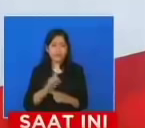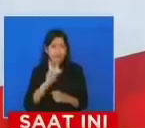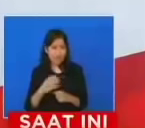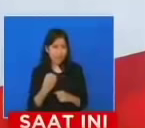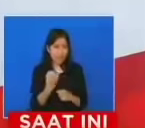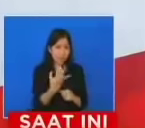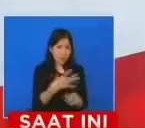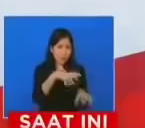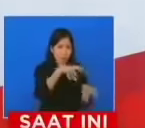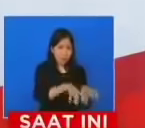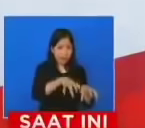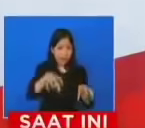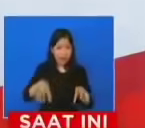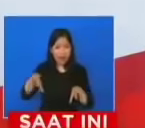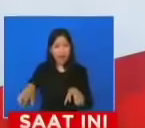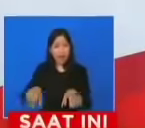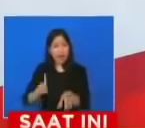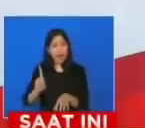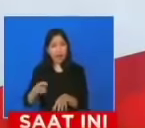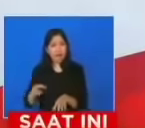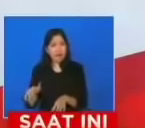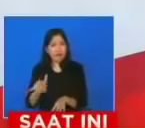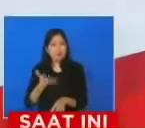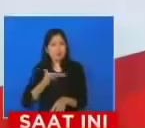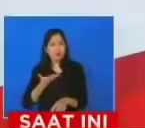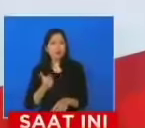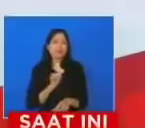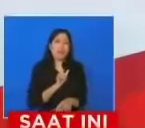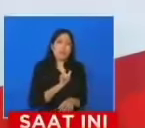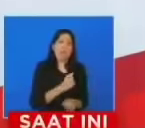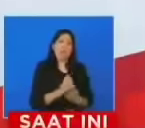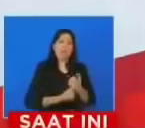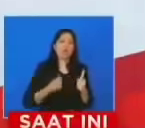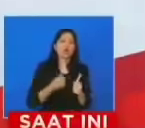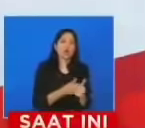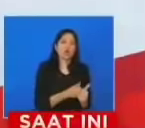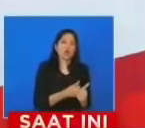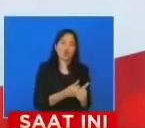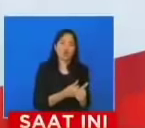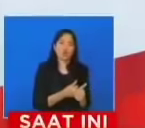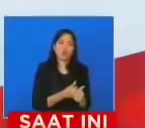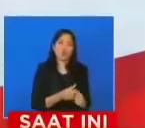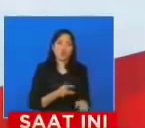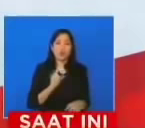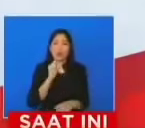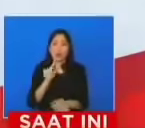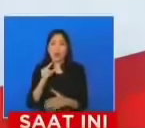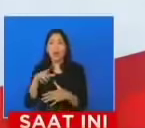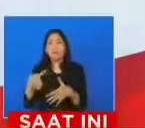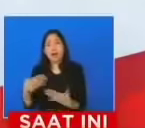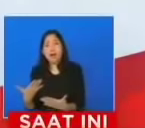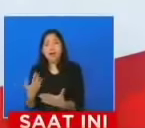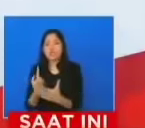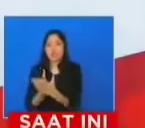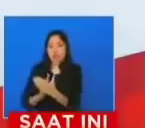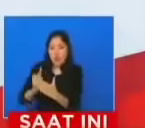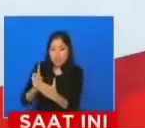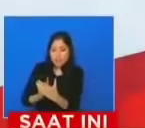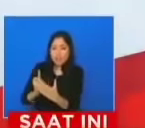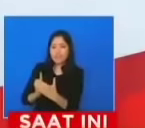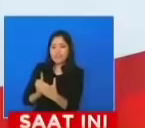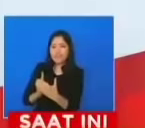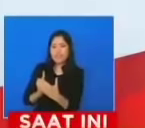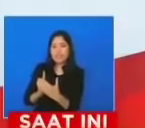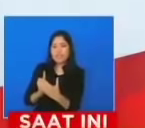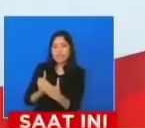daerah juga akan melakukan hal yang sama dalam rangka untuk melakukan isolasi kasus